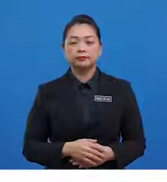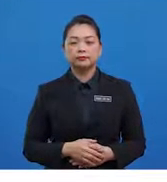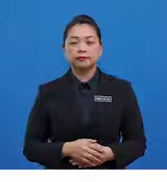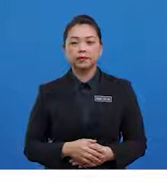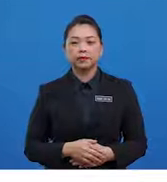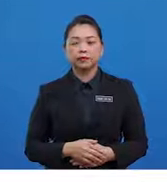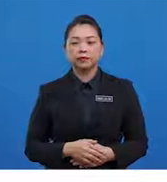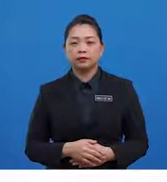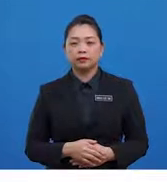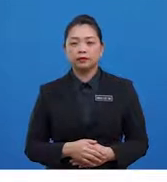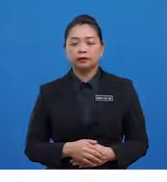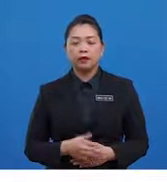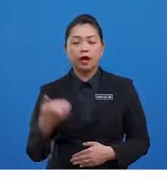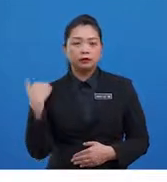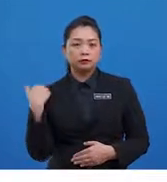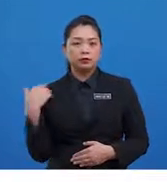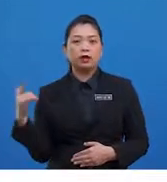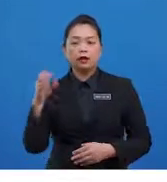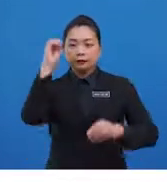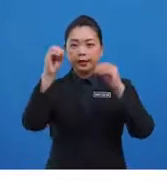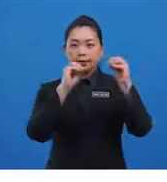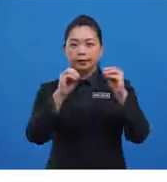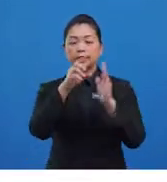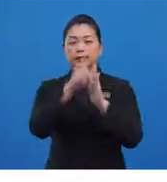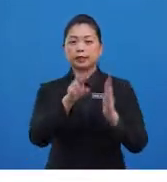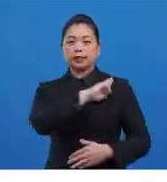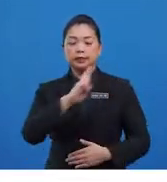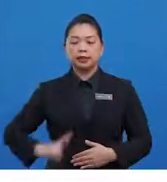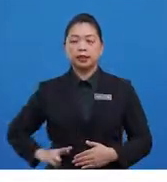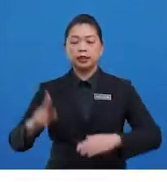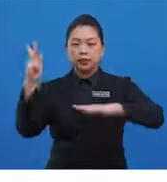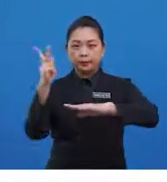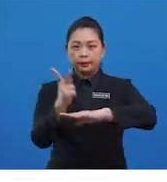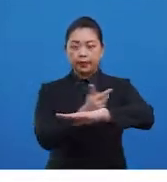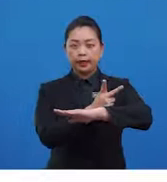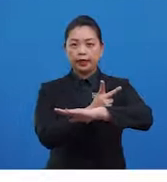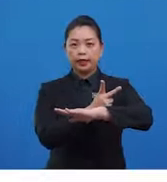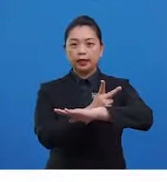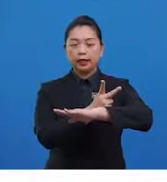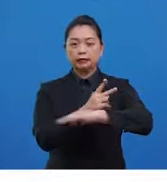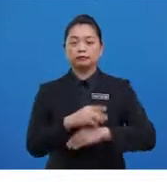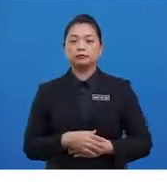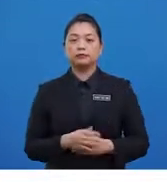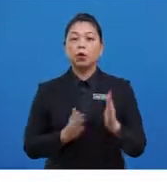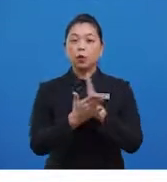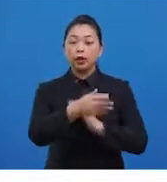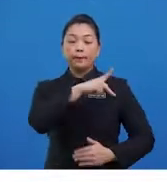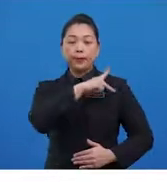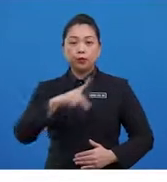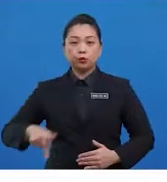Gandik diraja ini merupakan perhiasan diraja yang dipakai di ulu Raja Permaisuri